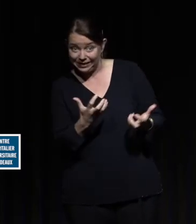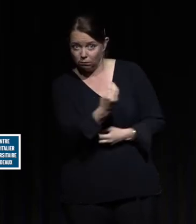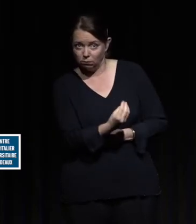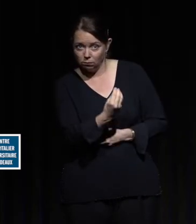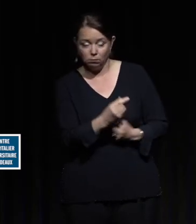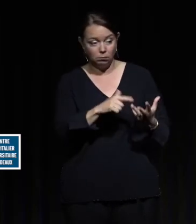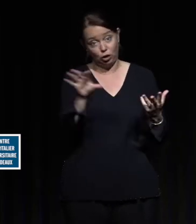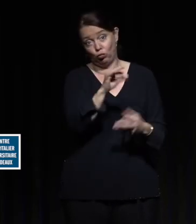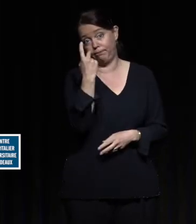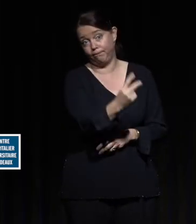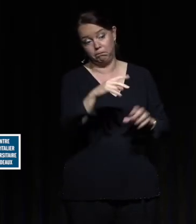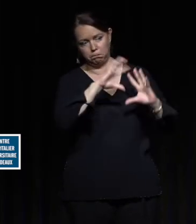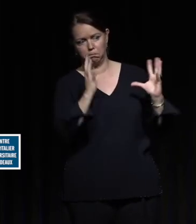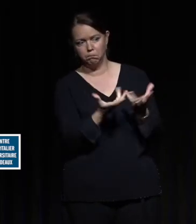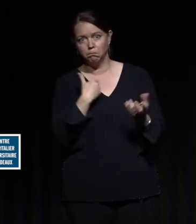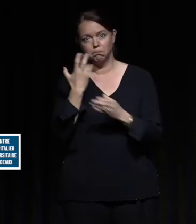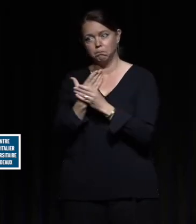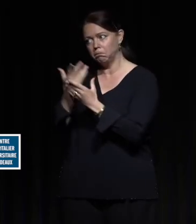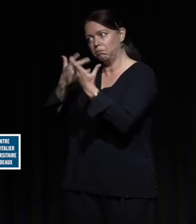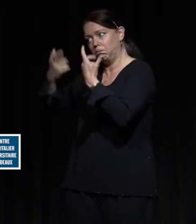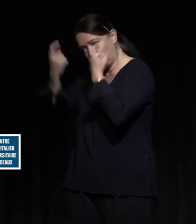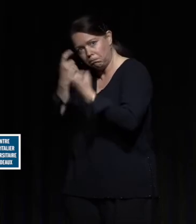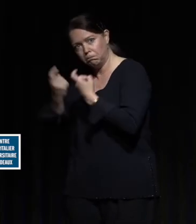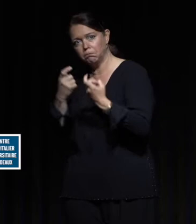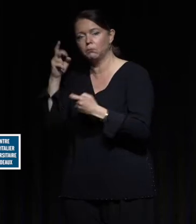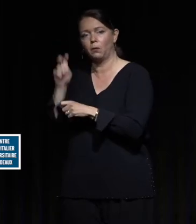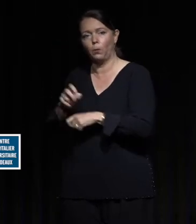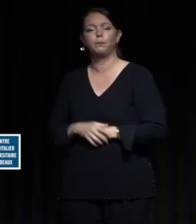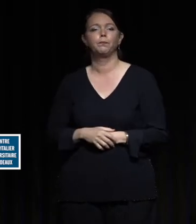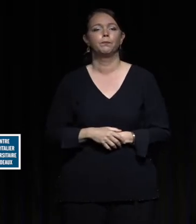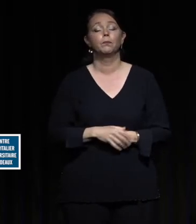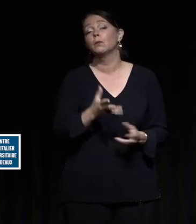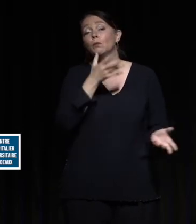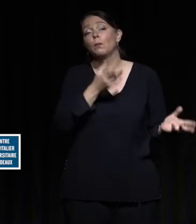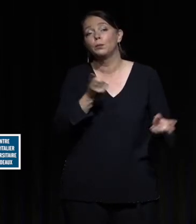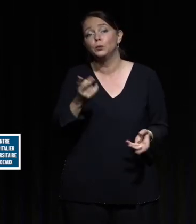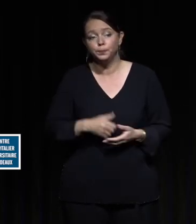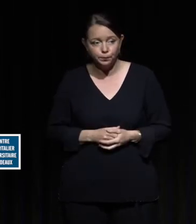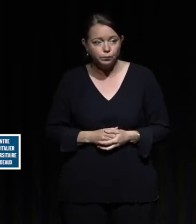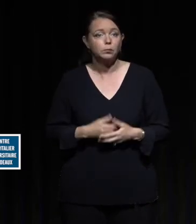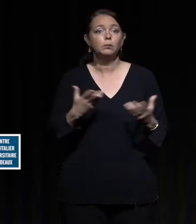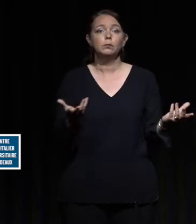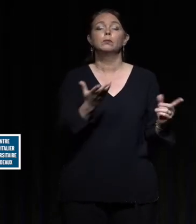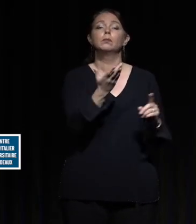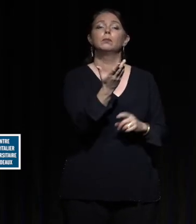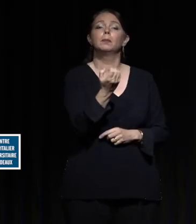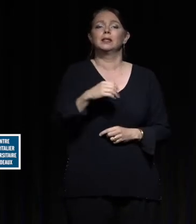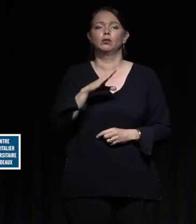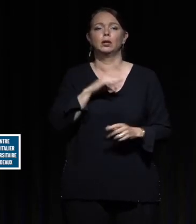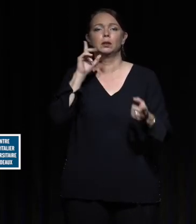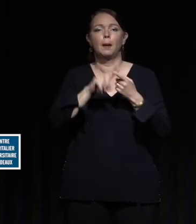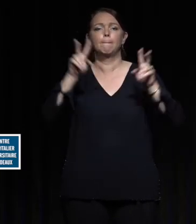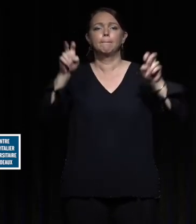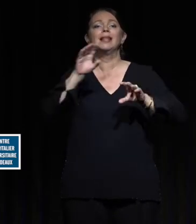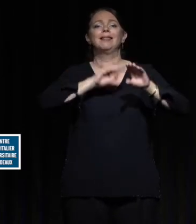la patiente. Donc on peut pas dire mieux. Et donc on a fini cette prise en charge thérapeutique, on